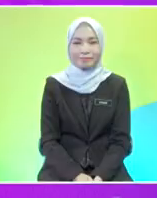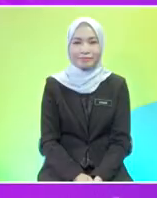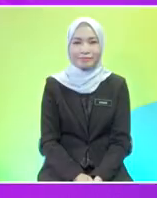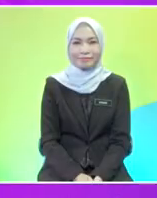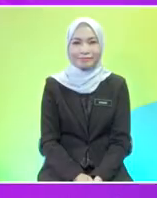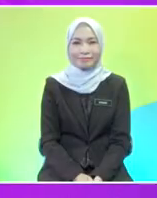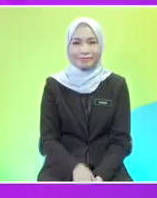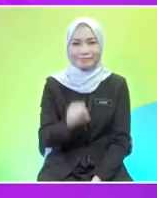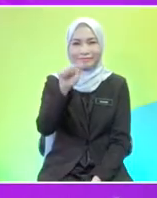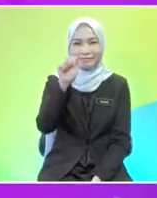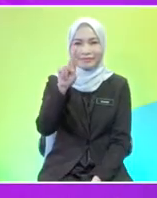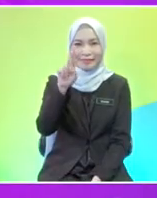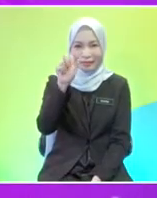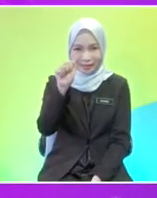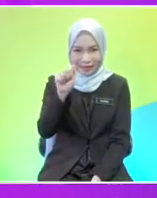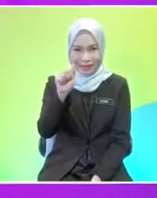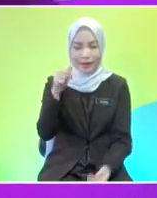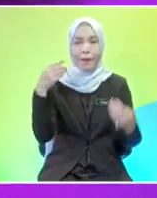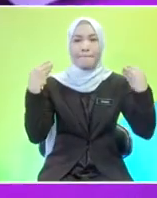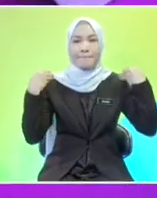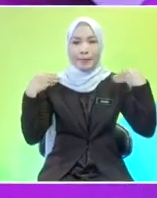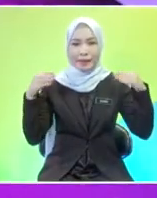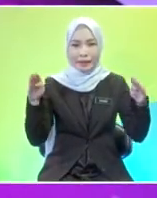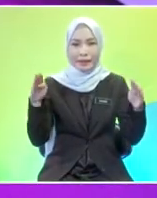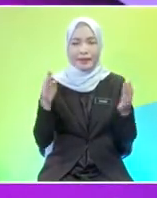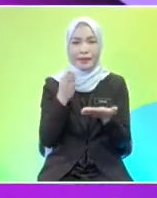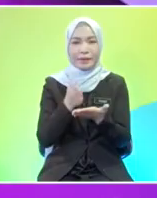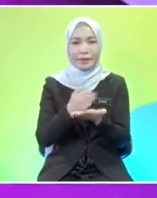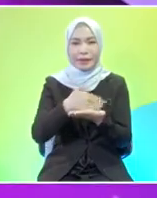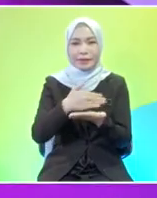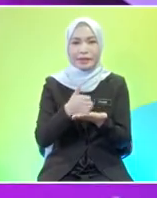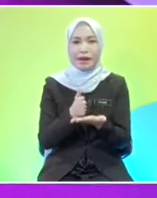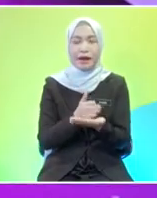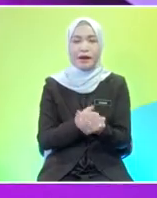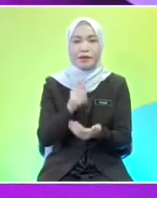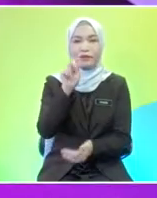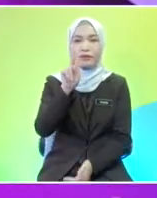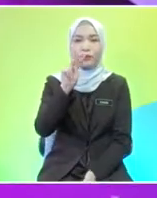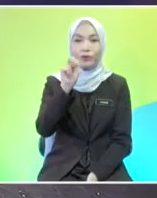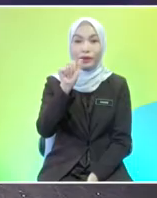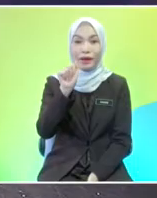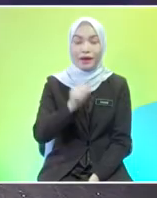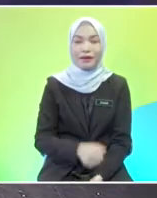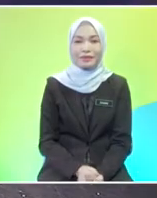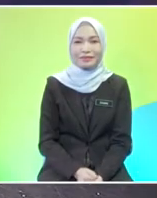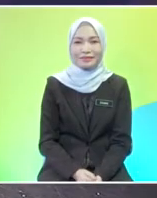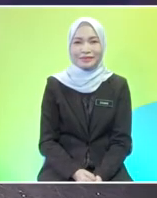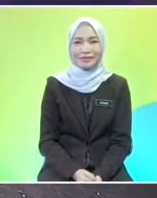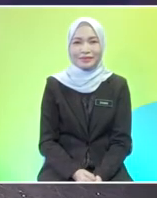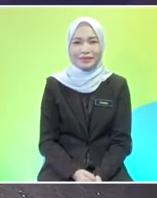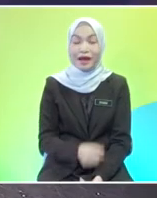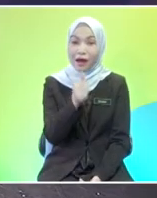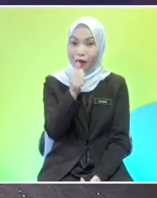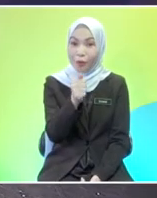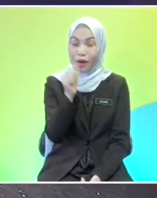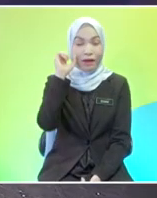Sarah Beli pizza tuna Oke kalian safikas nih suka makan pizza